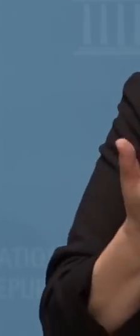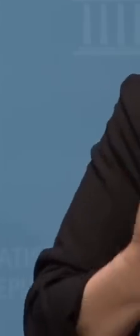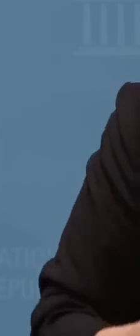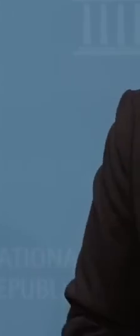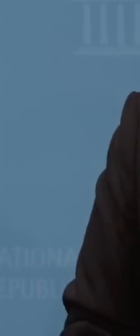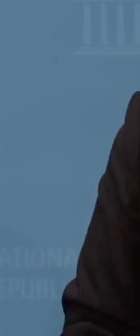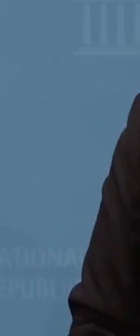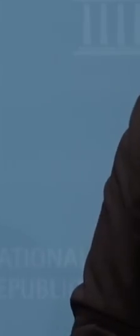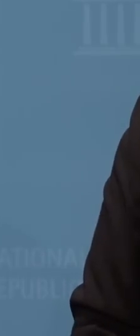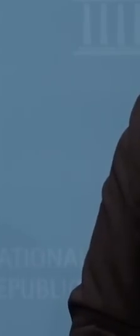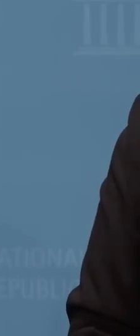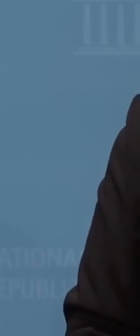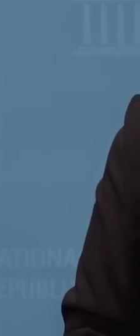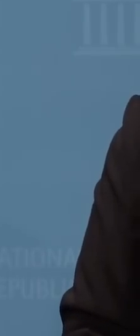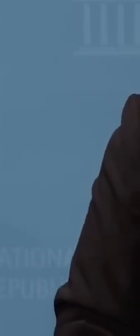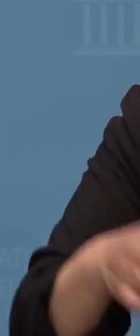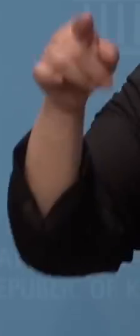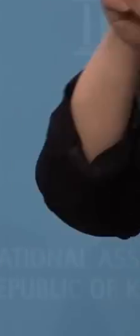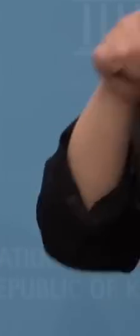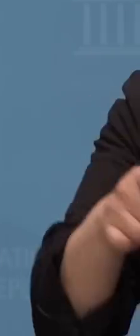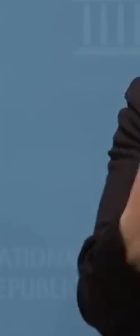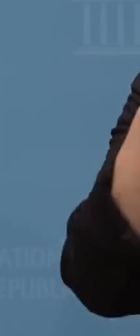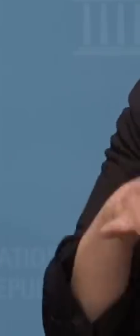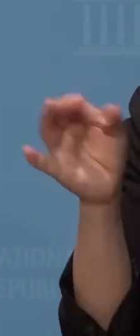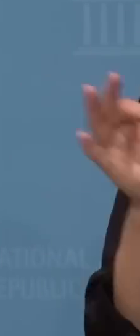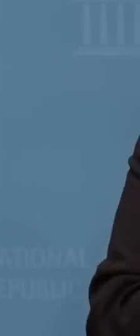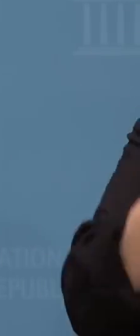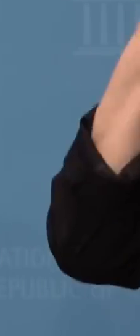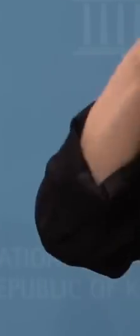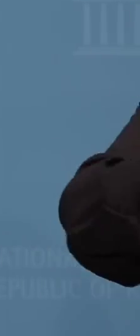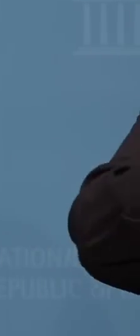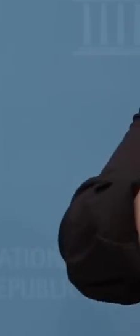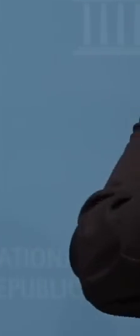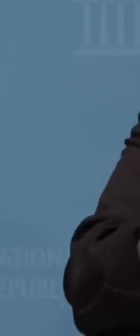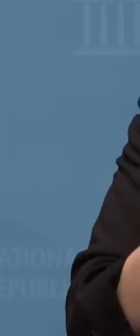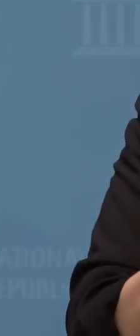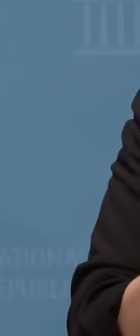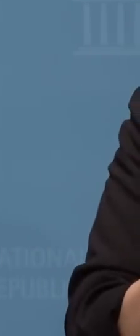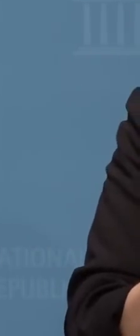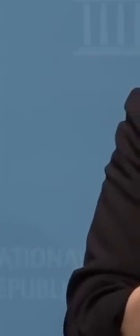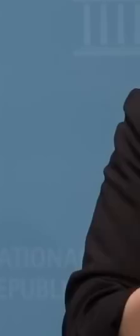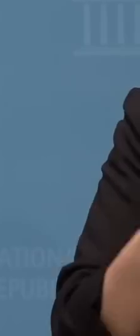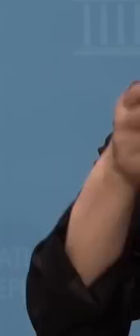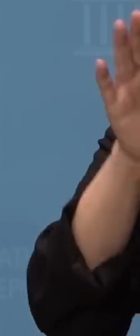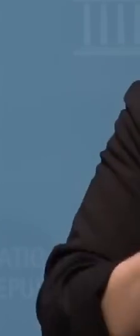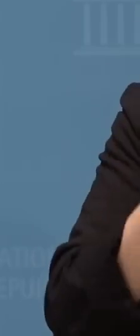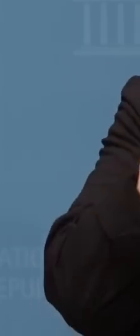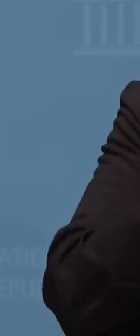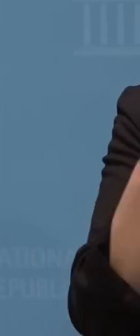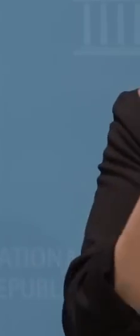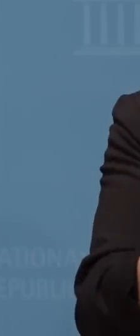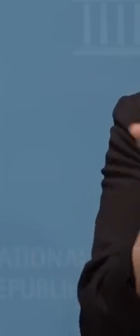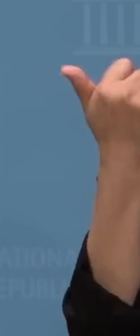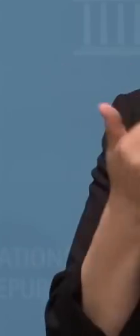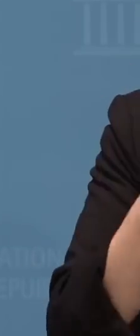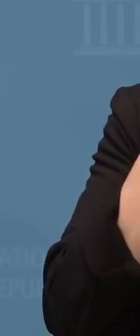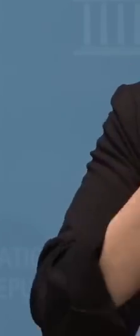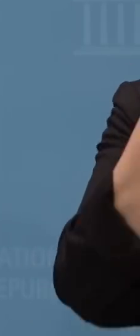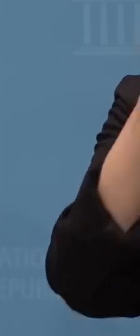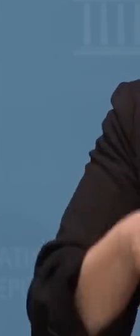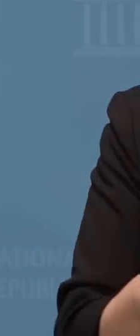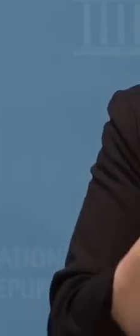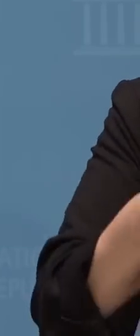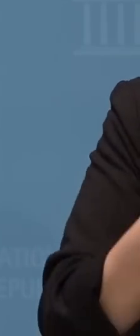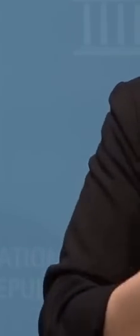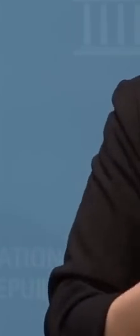고조시켰습니다. 한반도 비핵화 목표가 사실상 중단된 자리에 북한을 사실상 핵무기 보유국으로